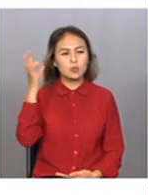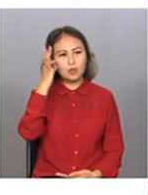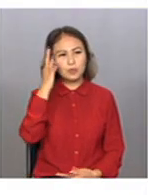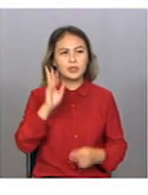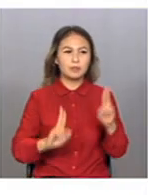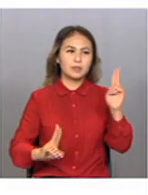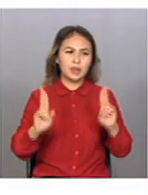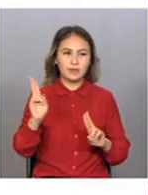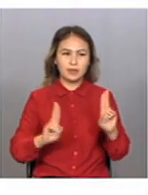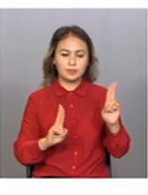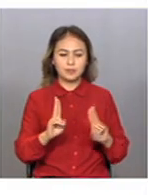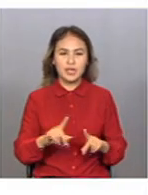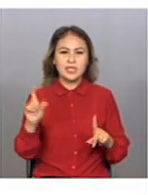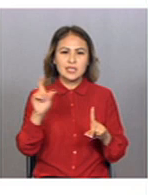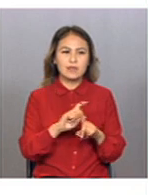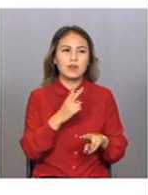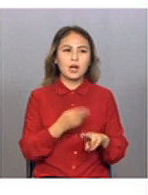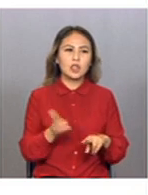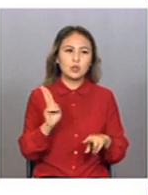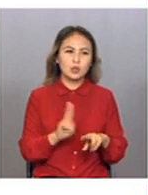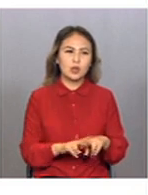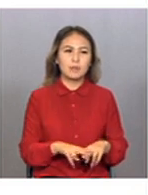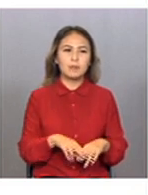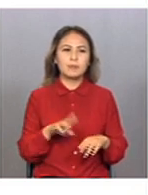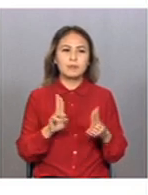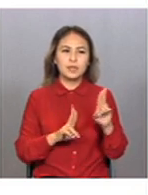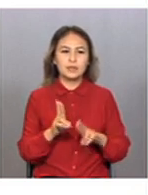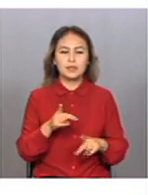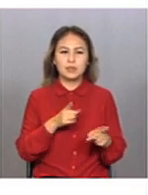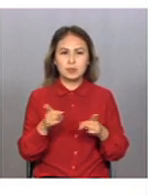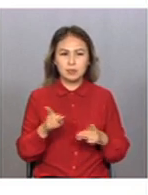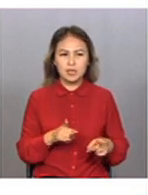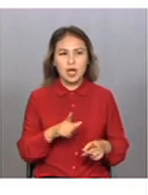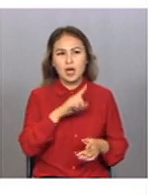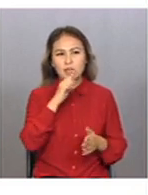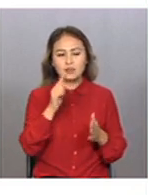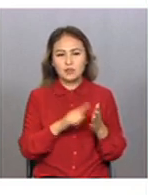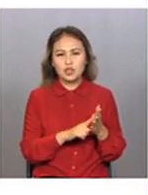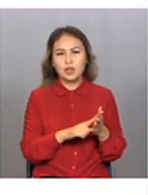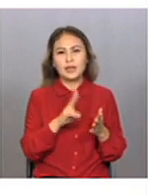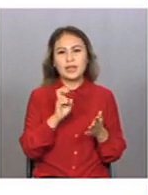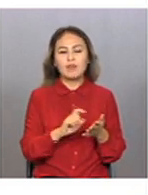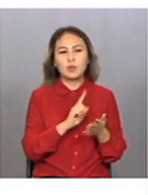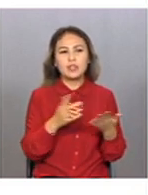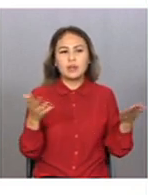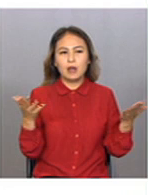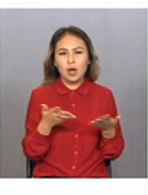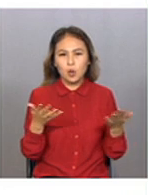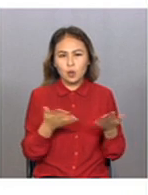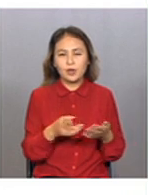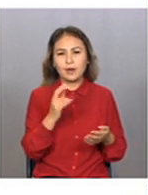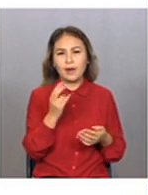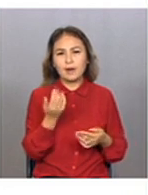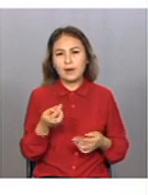правило. Слова, которые обозначают признаки предметов и отвечают на вопросы